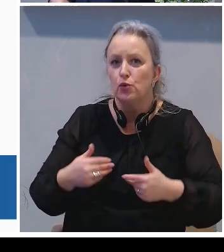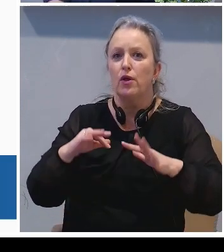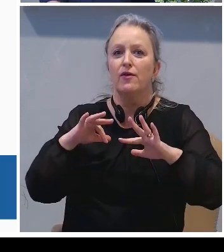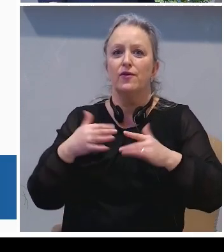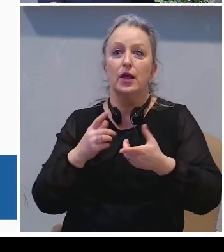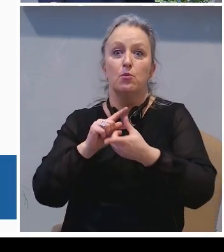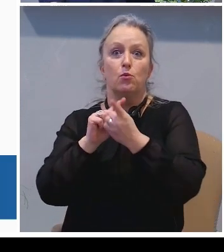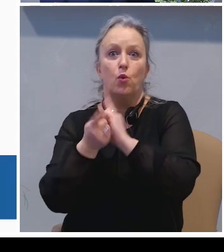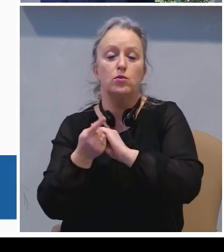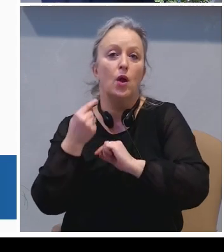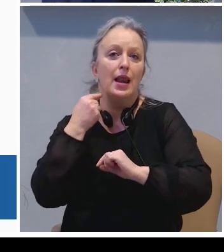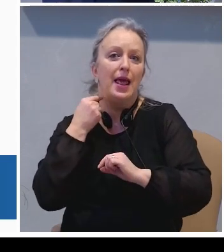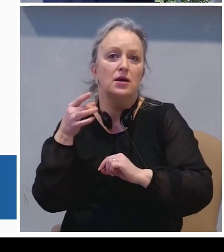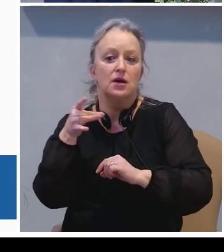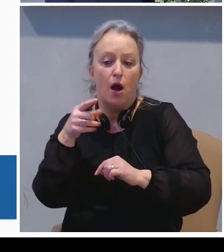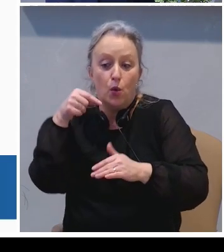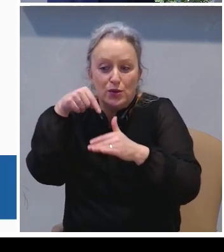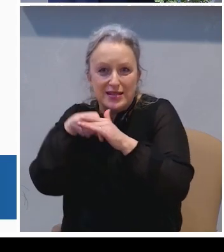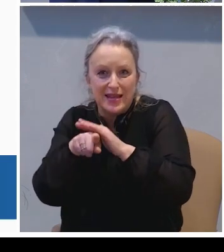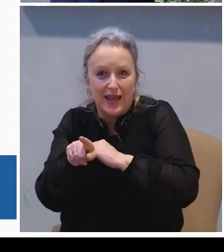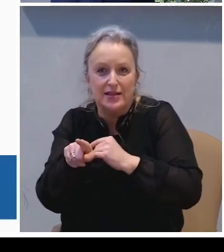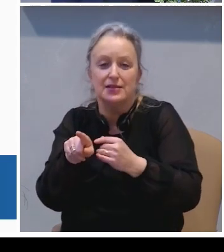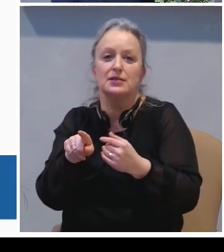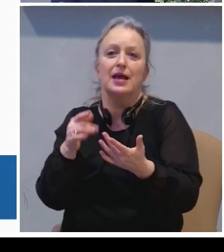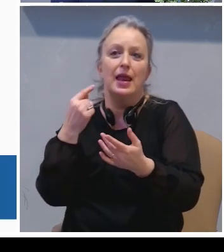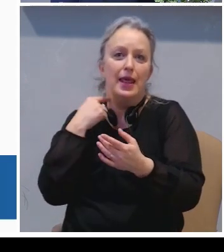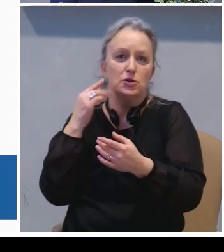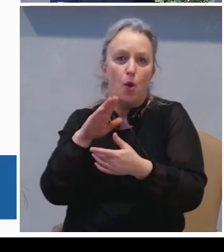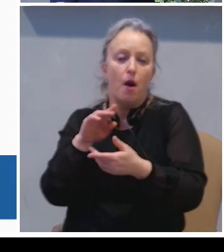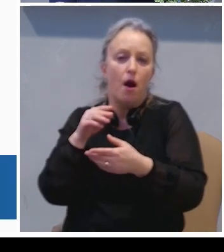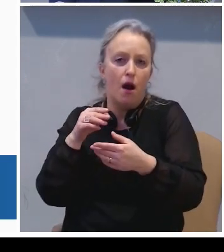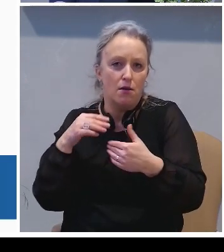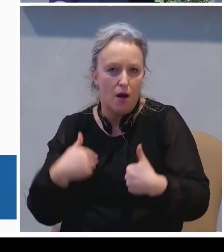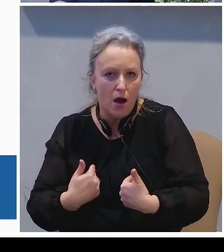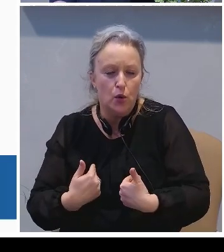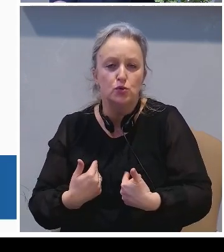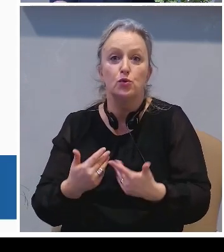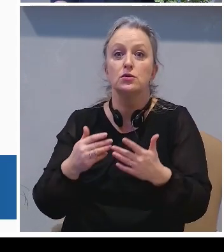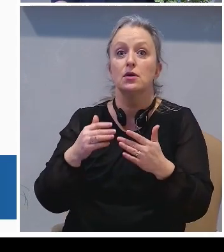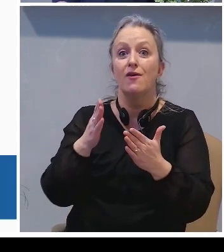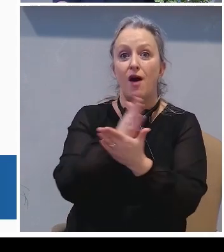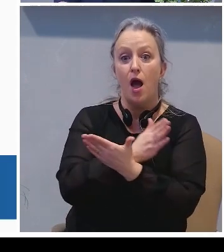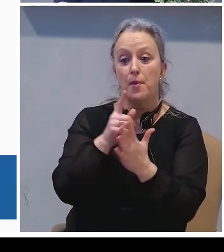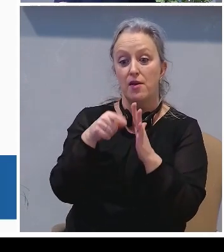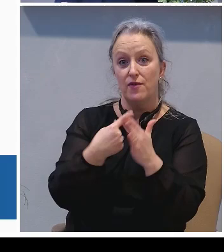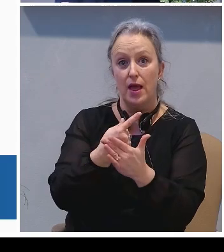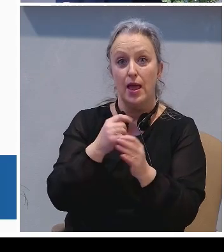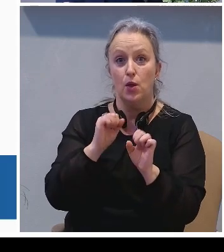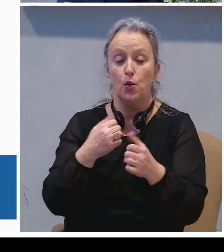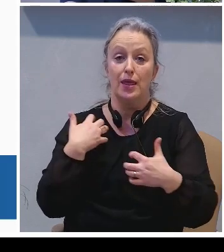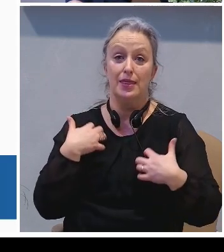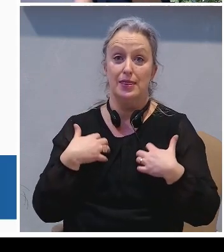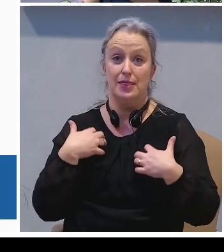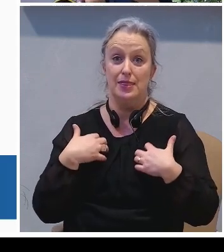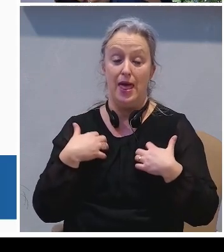cord muudatus or in the selles nerve, lihasrapus endas or ehk there lihase might be kahjustus changes in ja the vahepeal on veel muscle see, cell itself, kui närv ei suuda